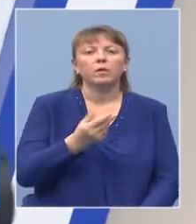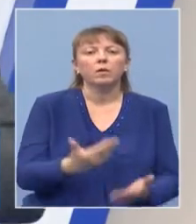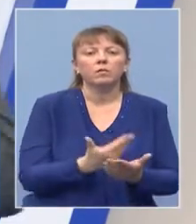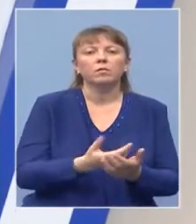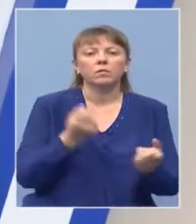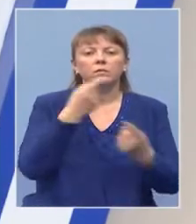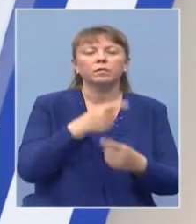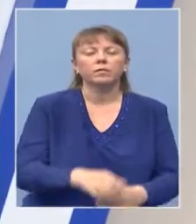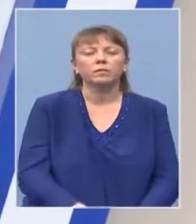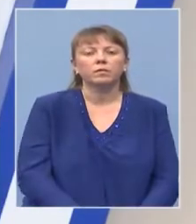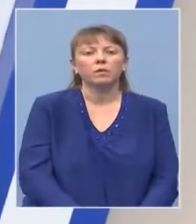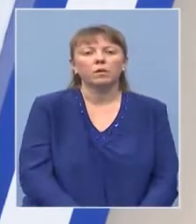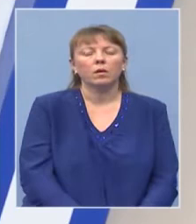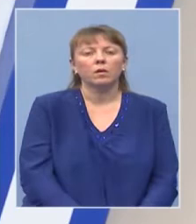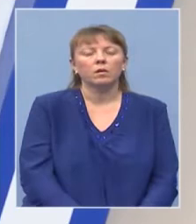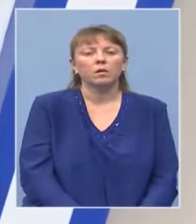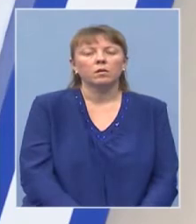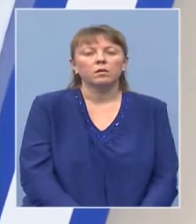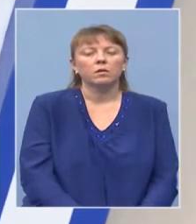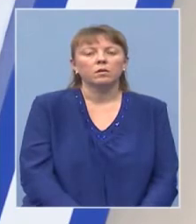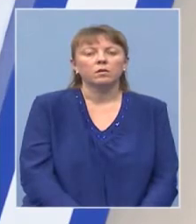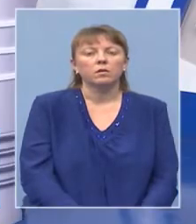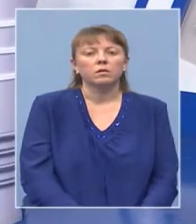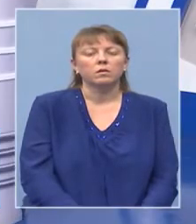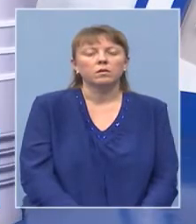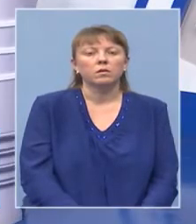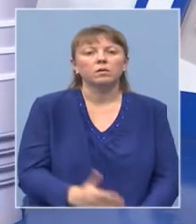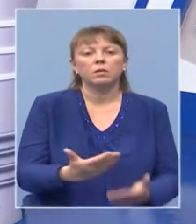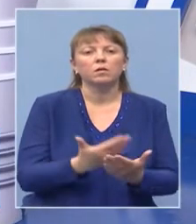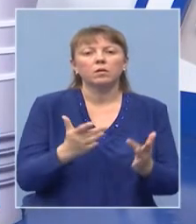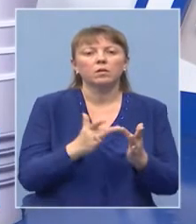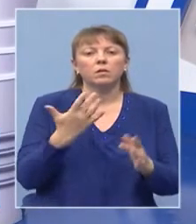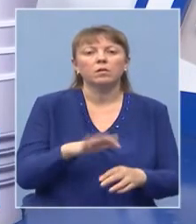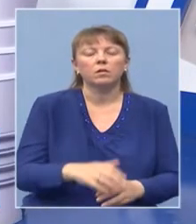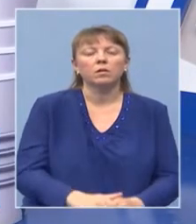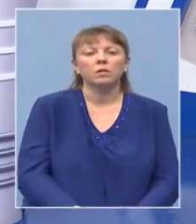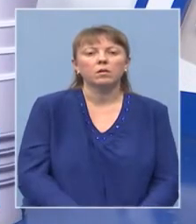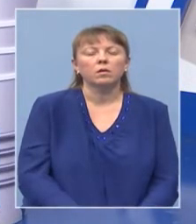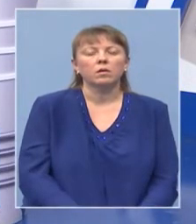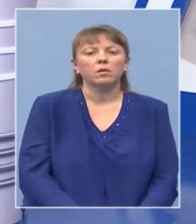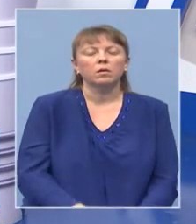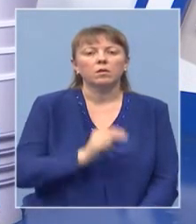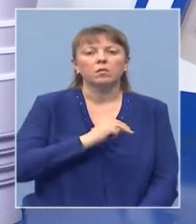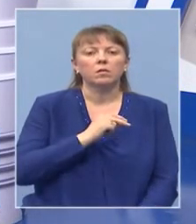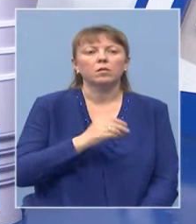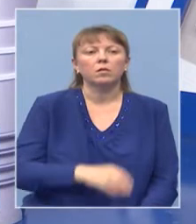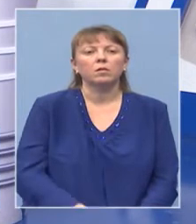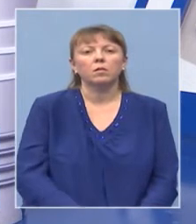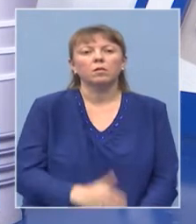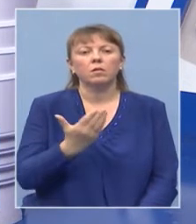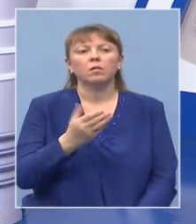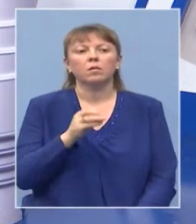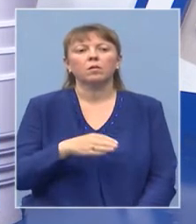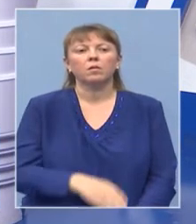можно получить? Мы, в принципе, активно размещаем информацию в социальных сетях, работаем активно. То есть на ваших